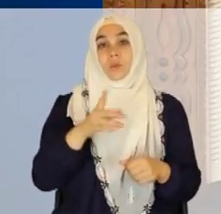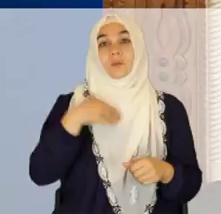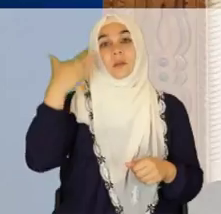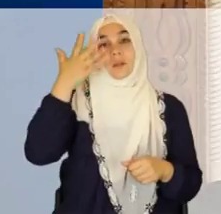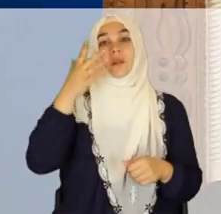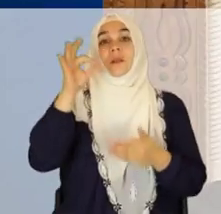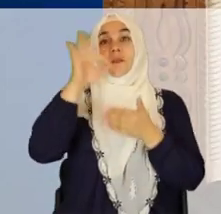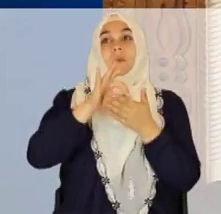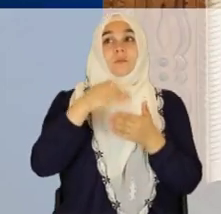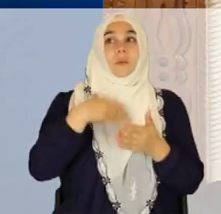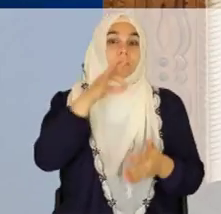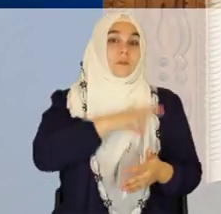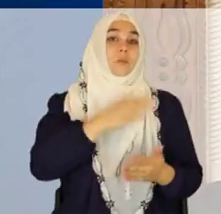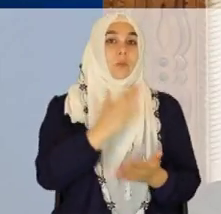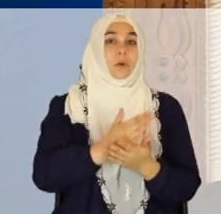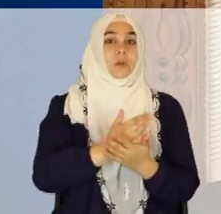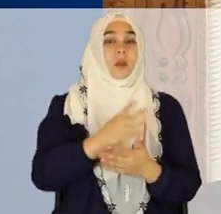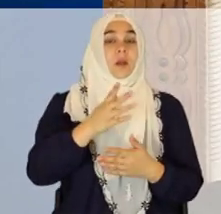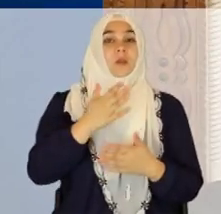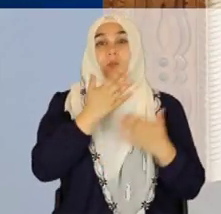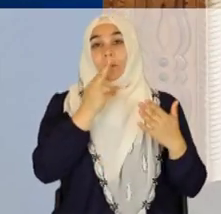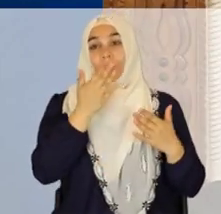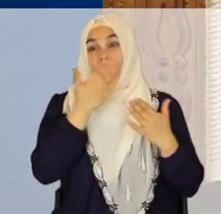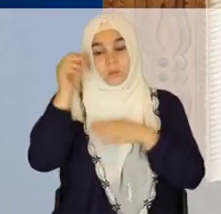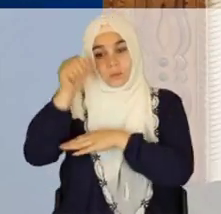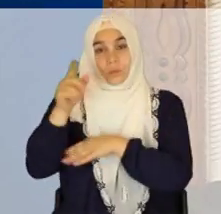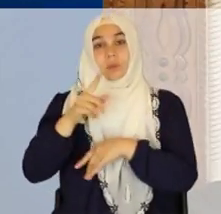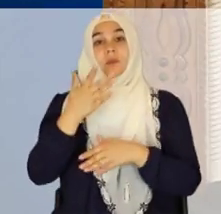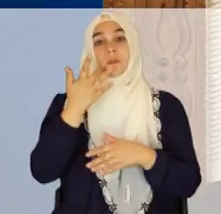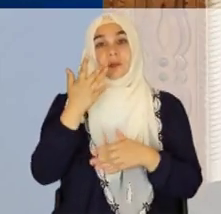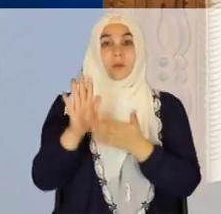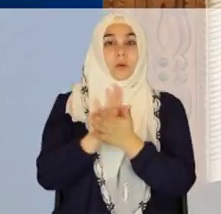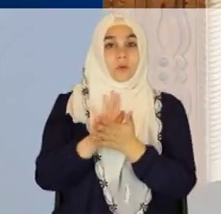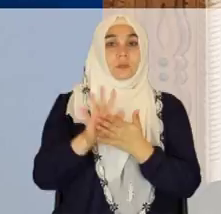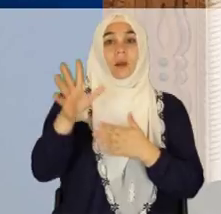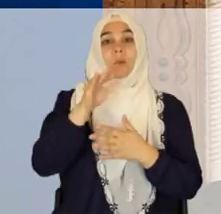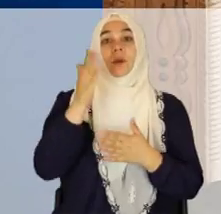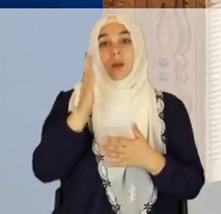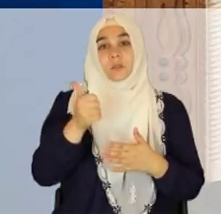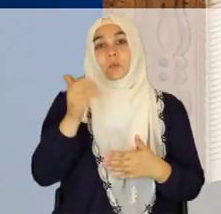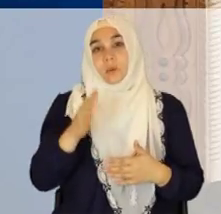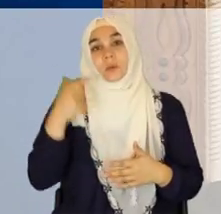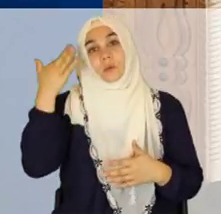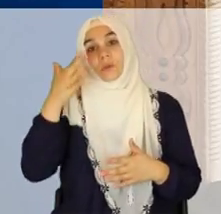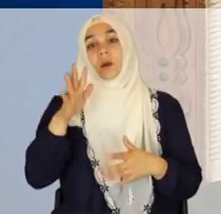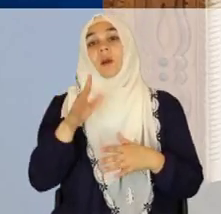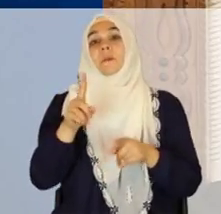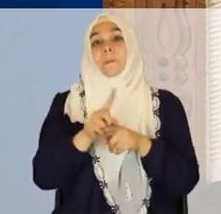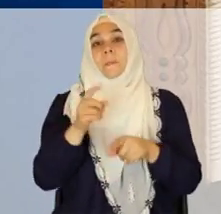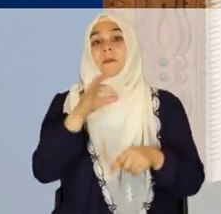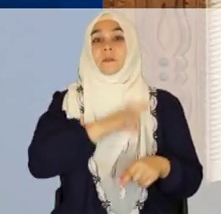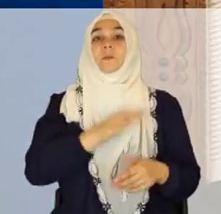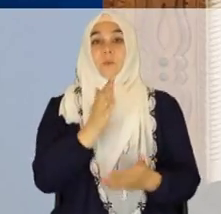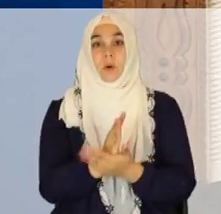bo'laman, hikmati bor deydi. Namoz o'qisa, ozoda bo'laman, unim bo'ladi, bunim bo'ladi degan orqasidan keladigan